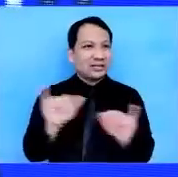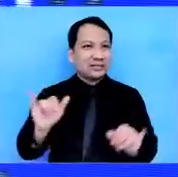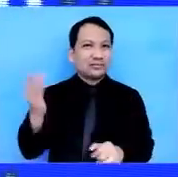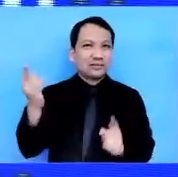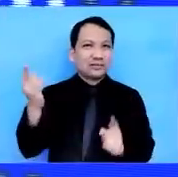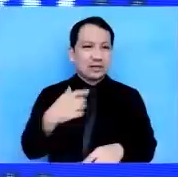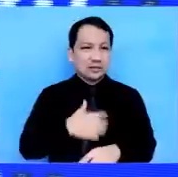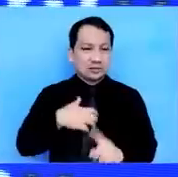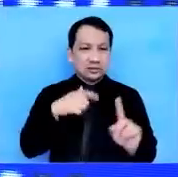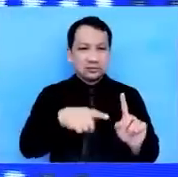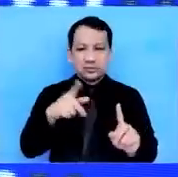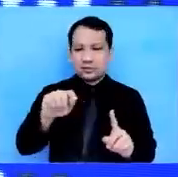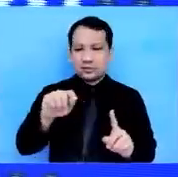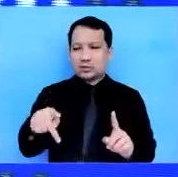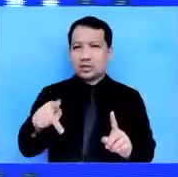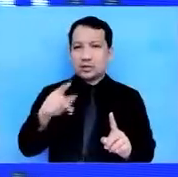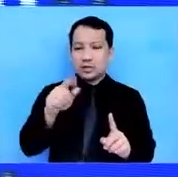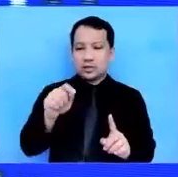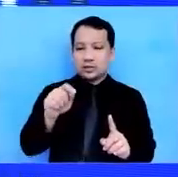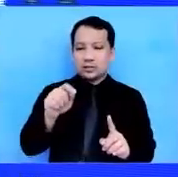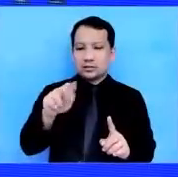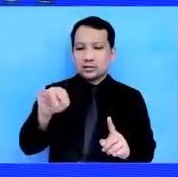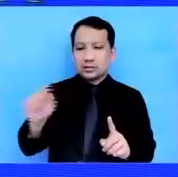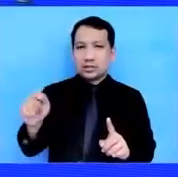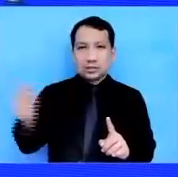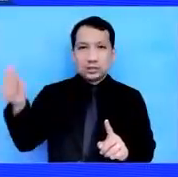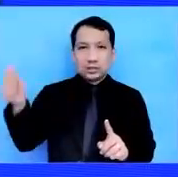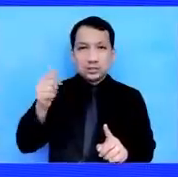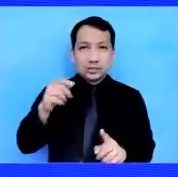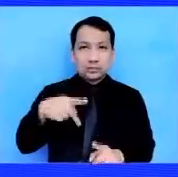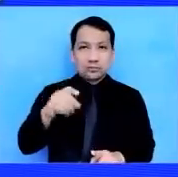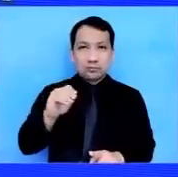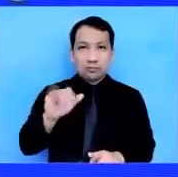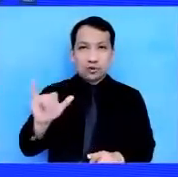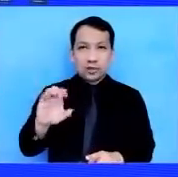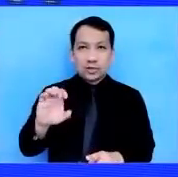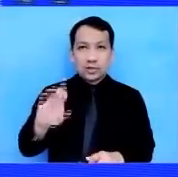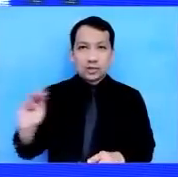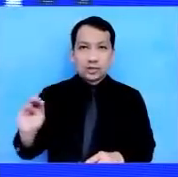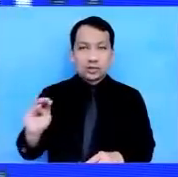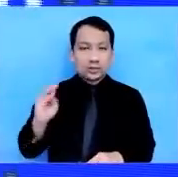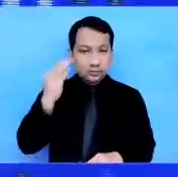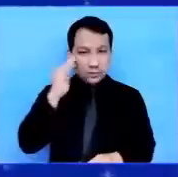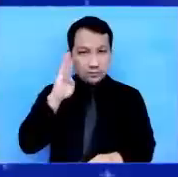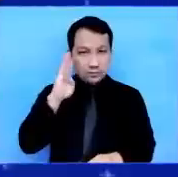na nireklamo ni TNT Bagman o Big Man Poy Eram. Nasa front line ng balitang yan si Marky